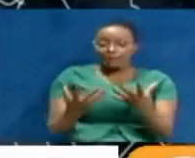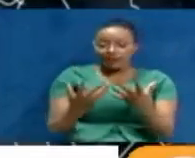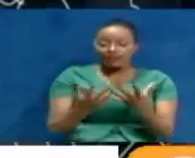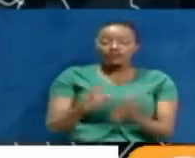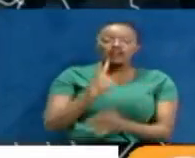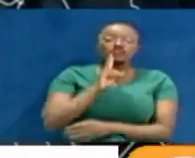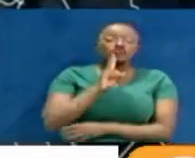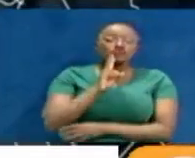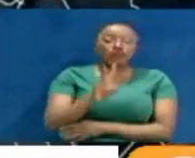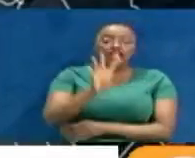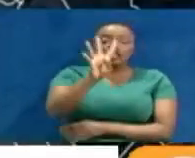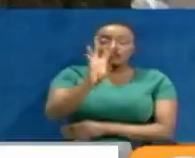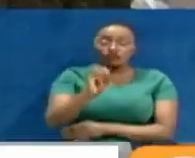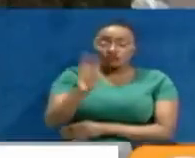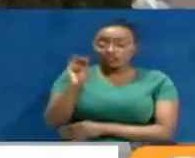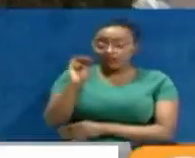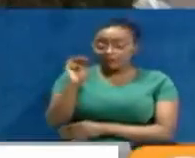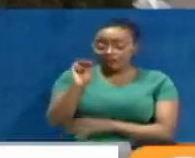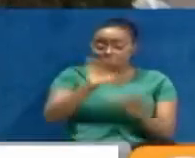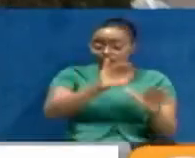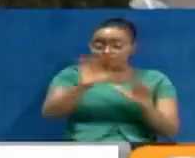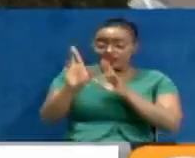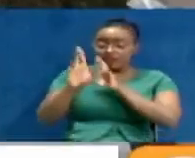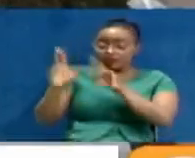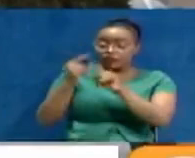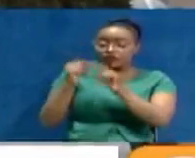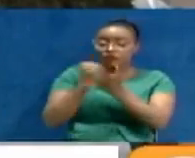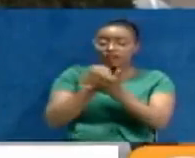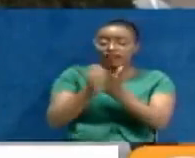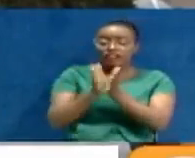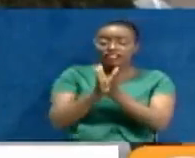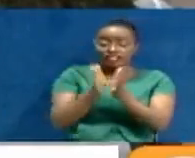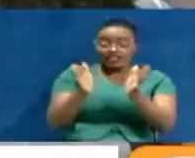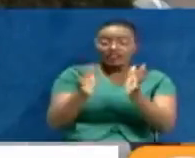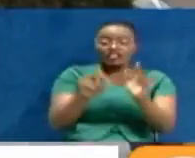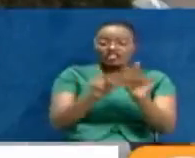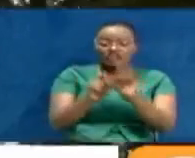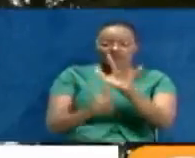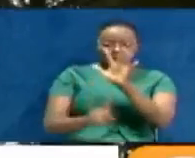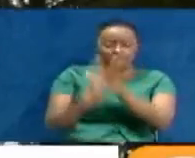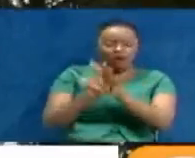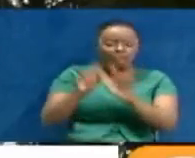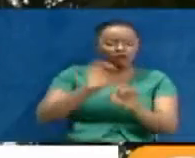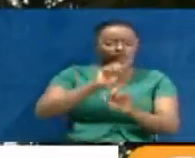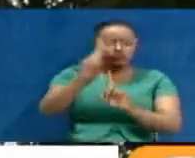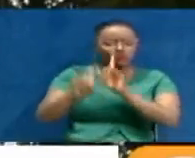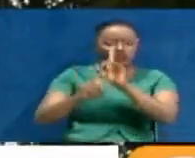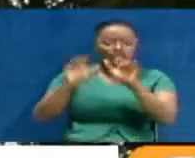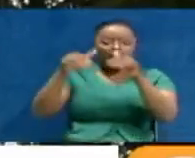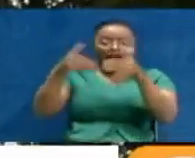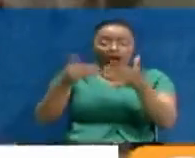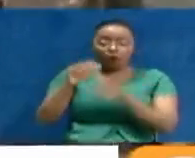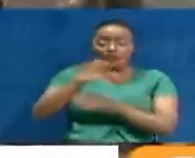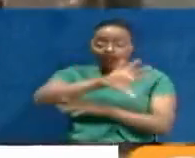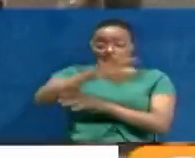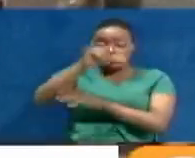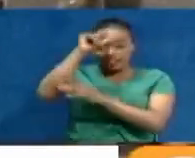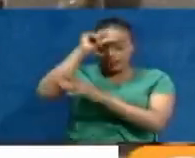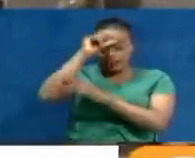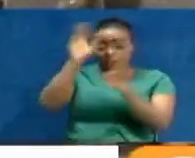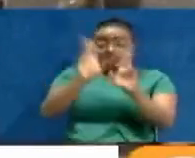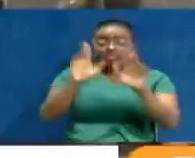milioni 240. Ripoti ya mkaguzi wa hesabu bila shaka imezua maswali mengi kuhusu utayari wa serikali za